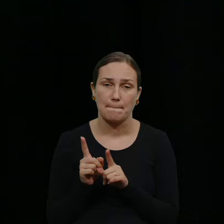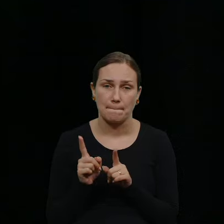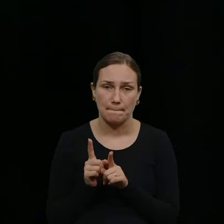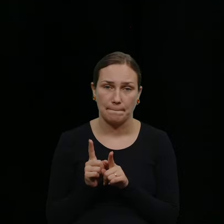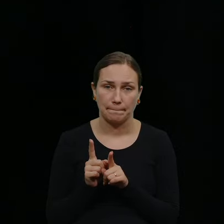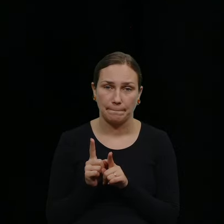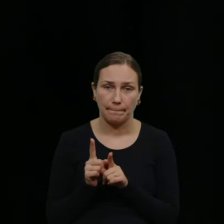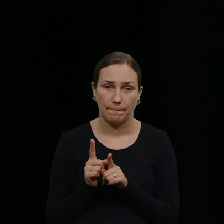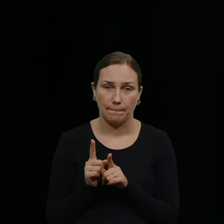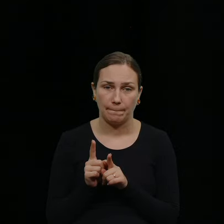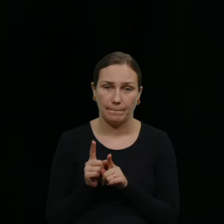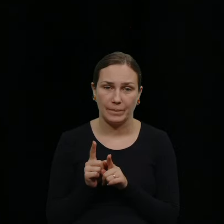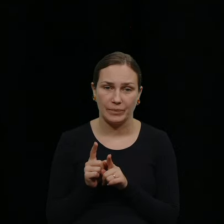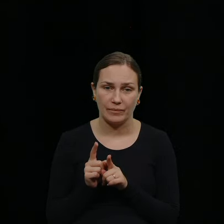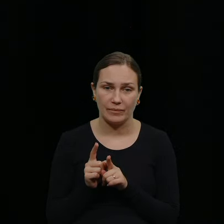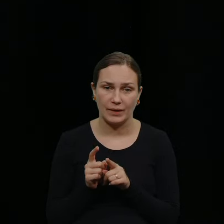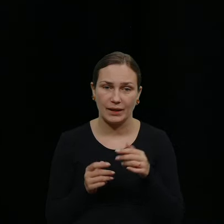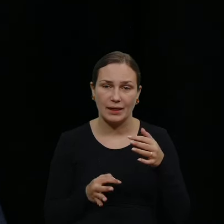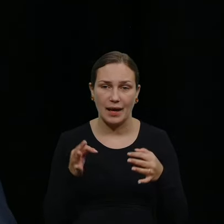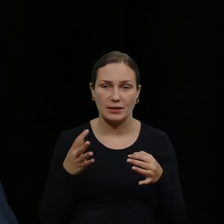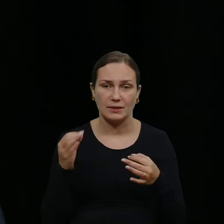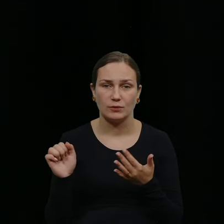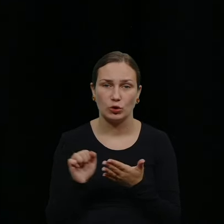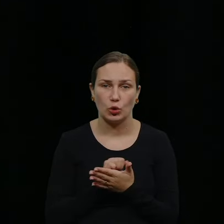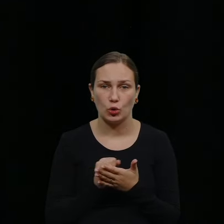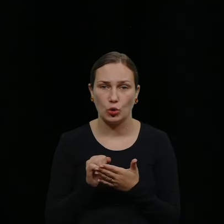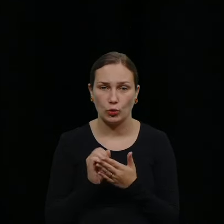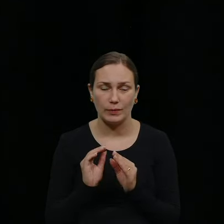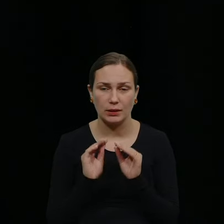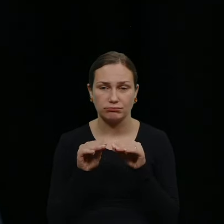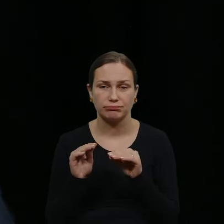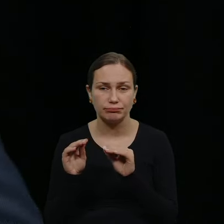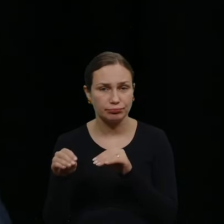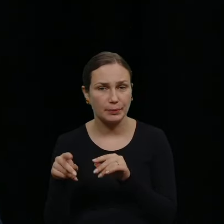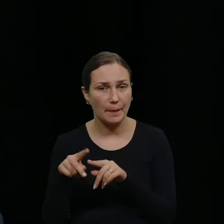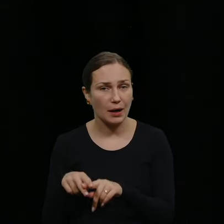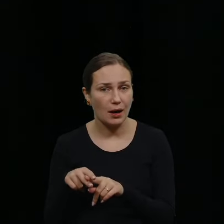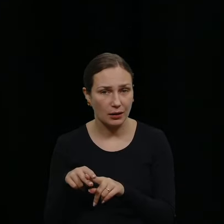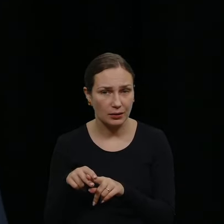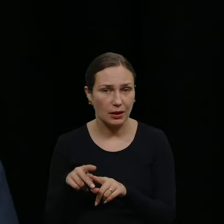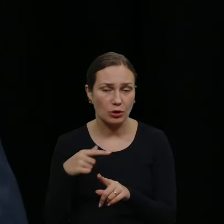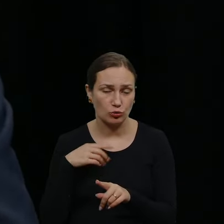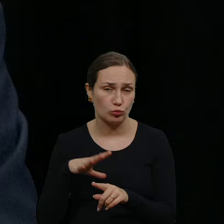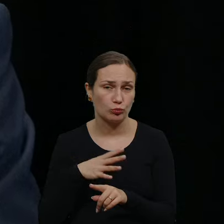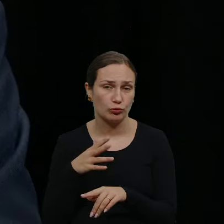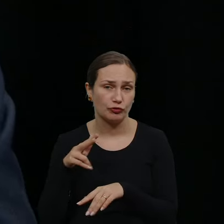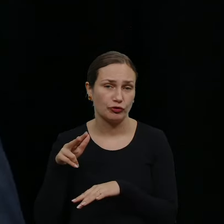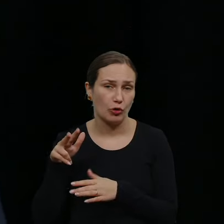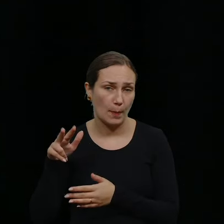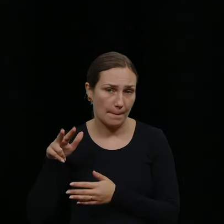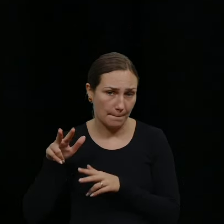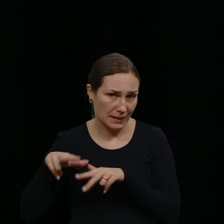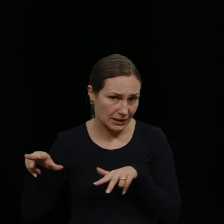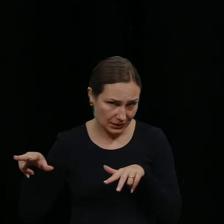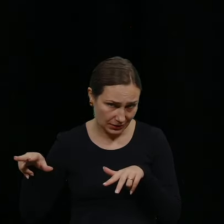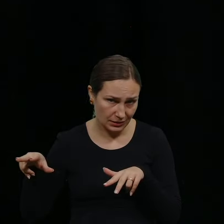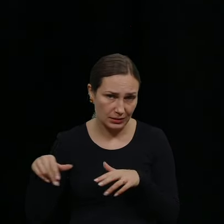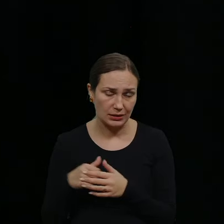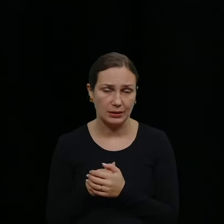tiek reiškia, teisės aktų įdiegimo į praktiką, būnant ministrų, dirbant